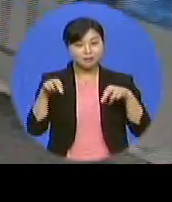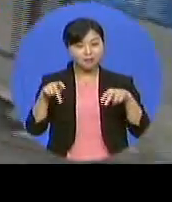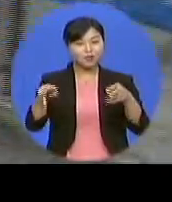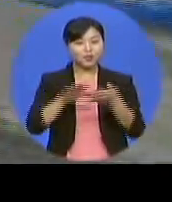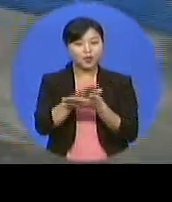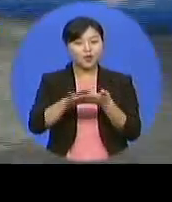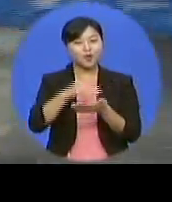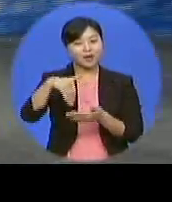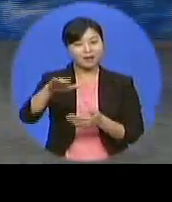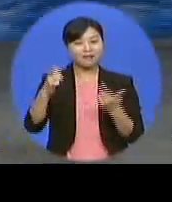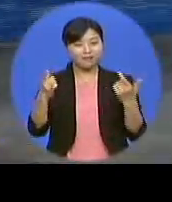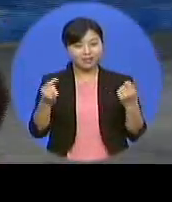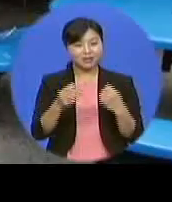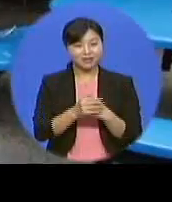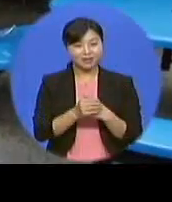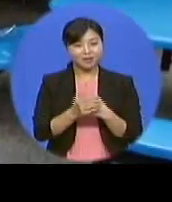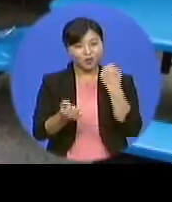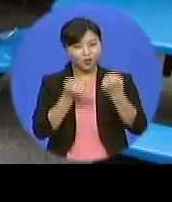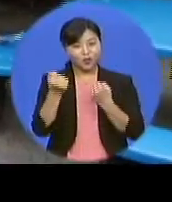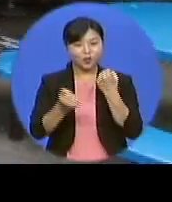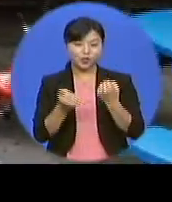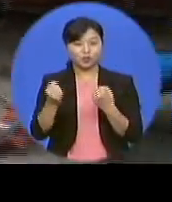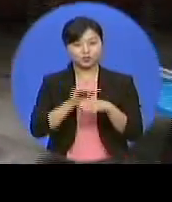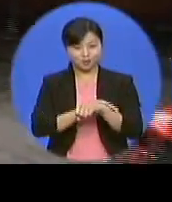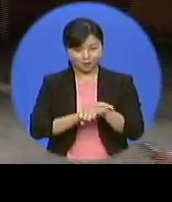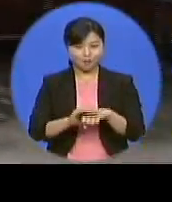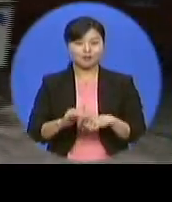기분이에요. 오랑이 잘 탄대.